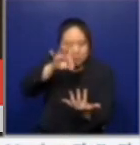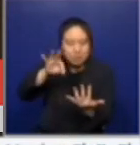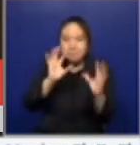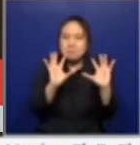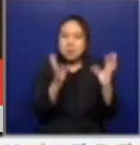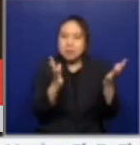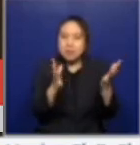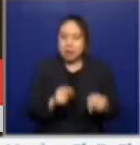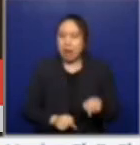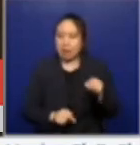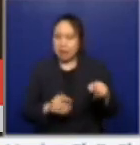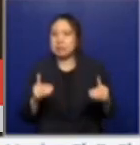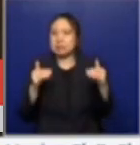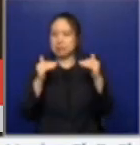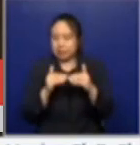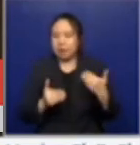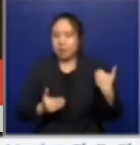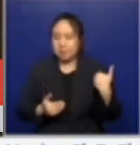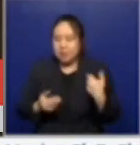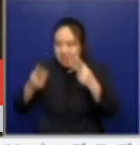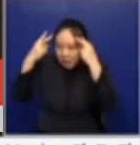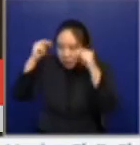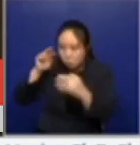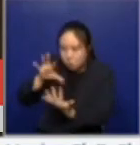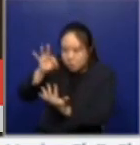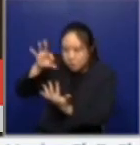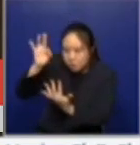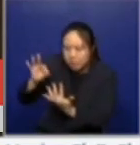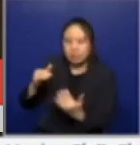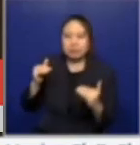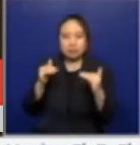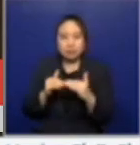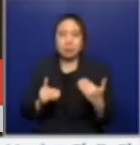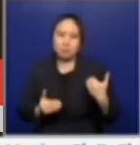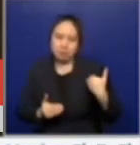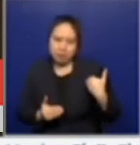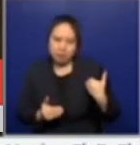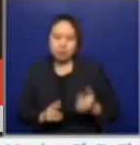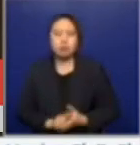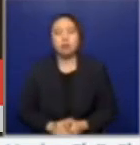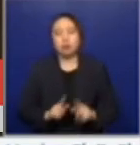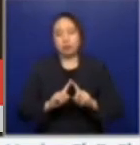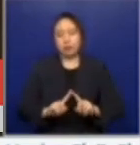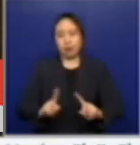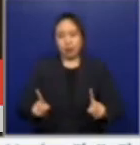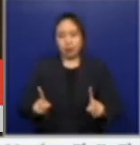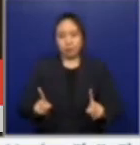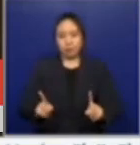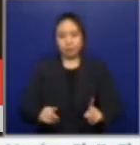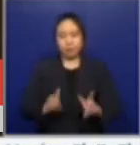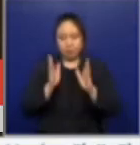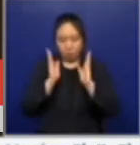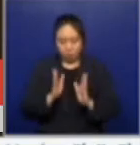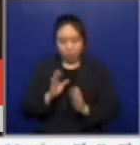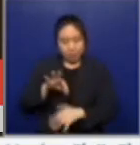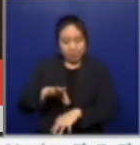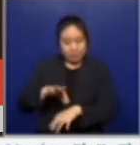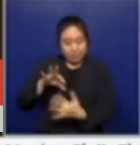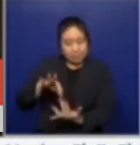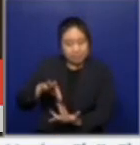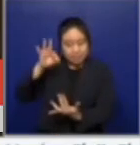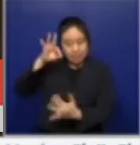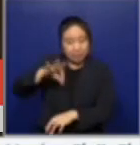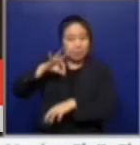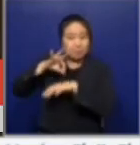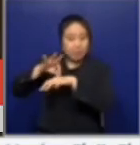ธิ์ในการเลือกผู้ดำรงตำแหน่งนายกรัฐมนตรีด้วยแต่การที่ผู้ที่จะได้รับเลือกเป็นนายกรัฐมนตรีจำ